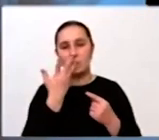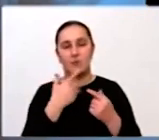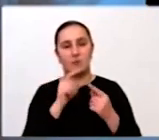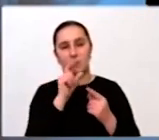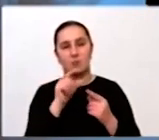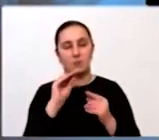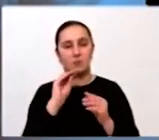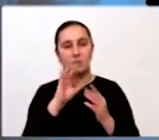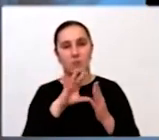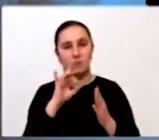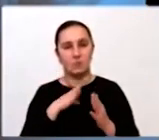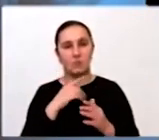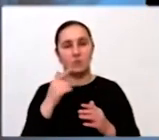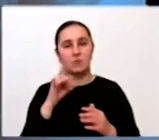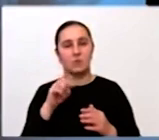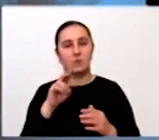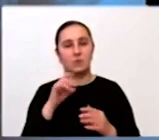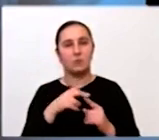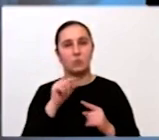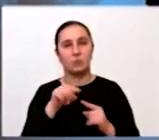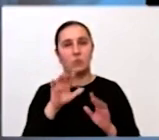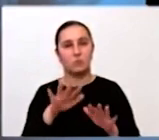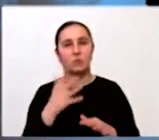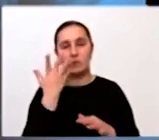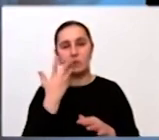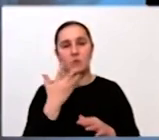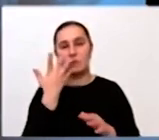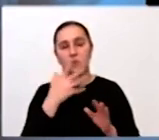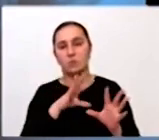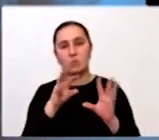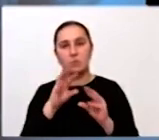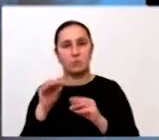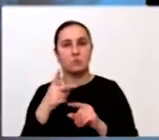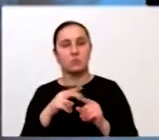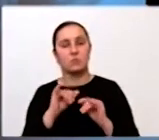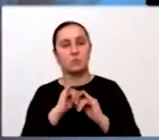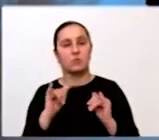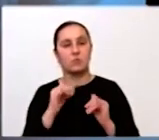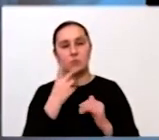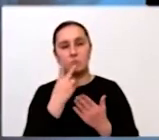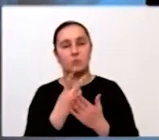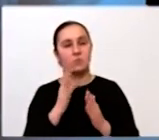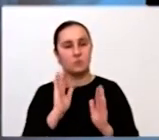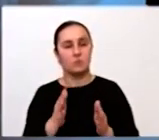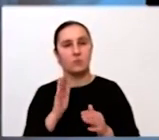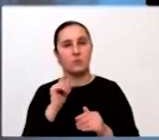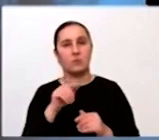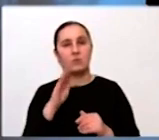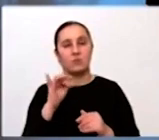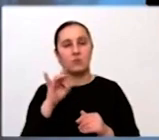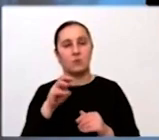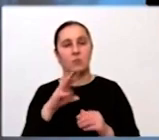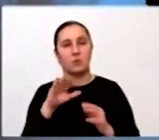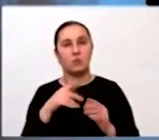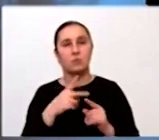ko'p xildagi ranglarni tanladim, ya'ni gradientdagi. Bu yerda biz rangdan rangga o'tish jarayonini ham yana bir bor ko'rib chiqamiz. Ve frame